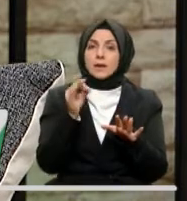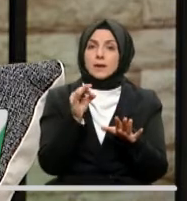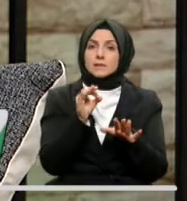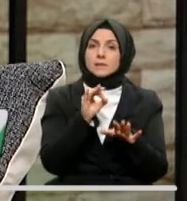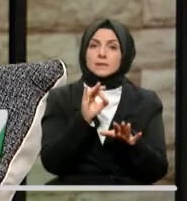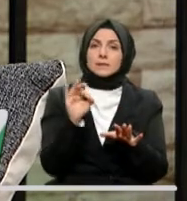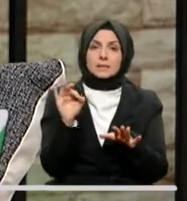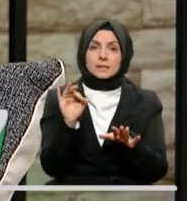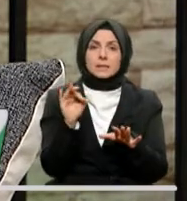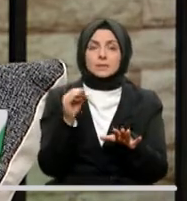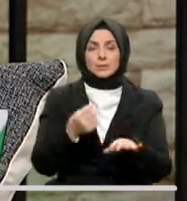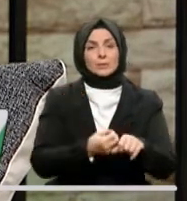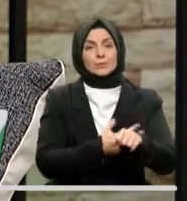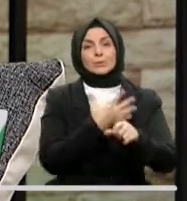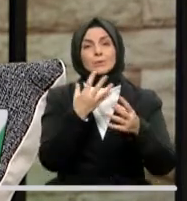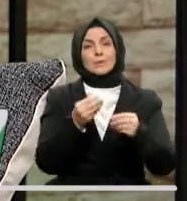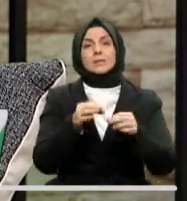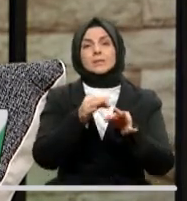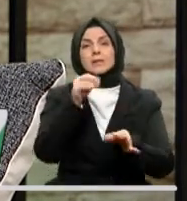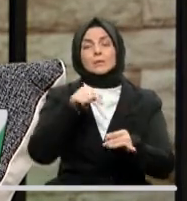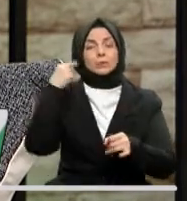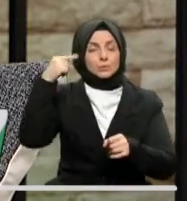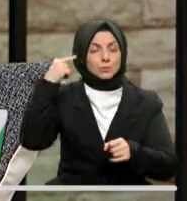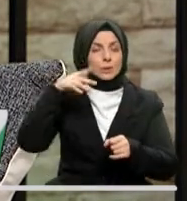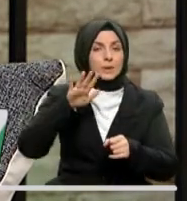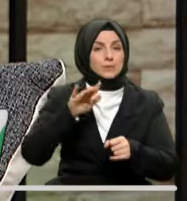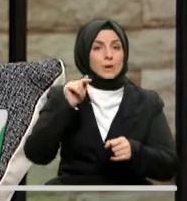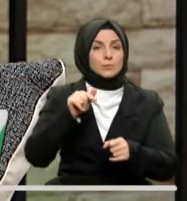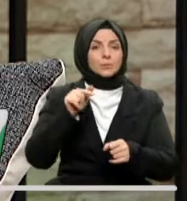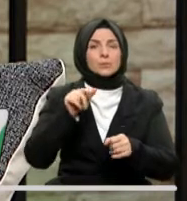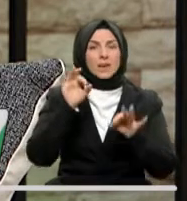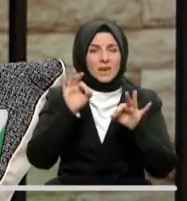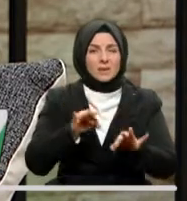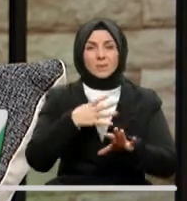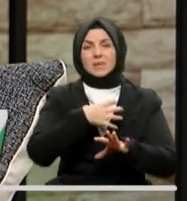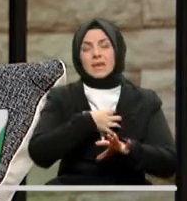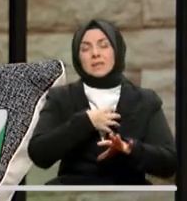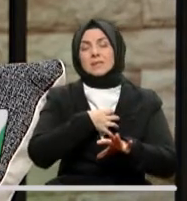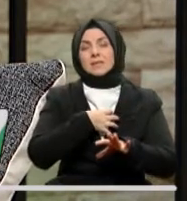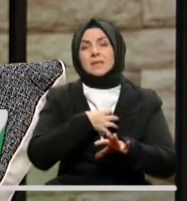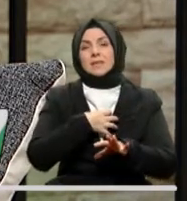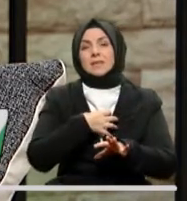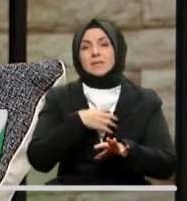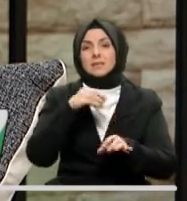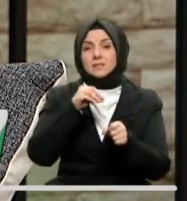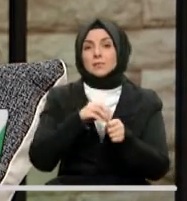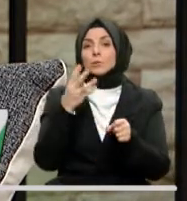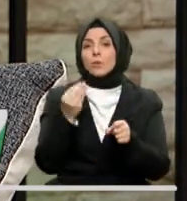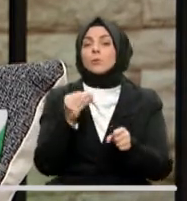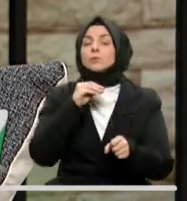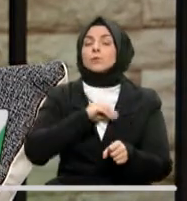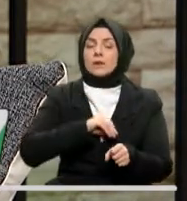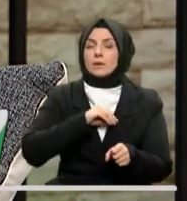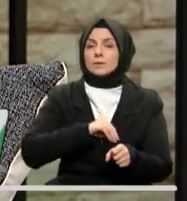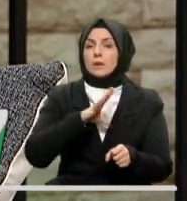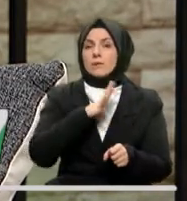Bunları düşünmedikleri için her şey çok kişiselleştir ler yani o kişi bana bu davranış yaptıysa Ben bunu hakettim şey bana ters